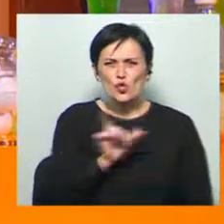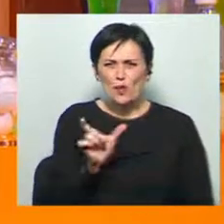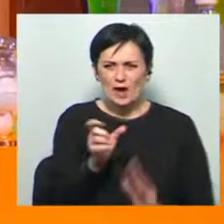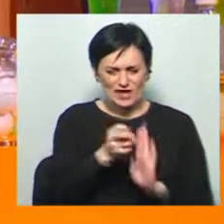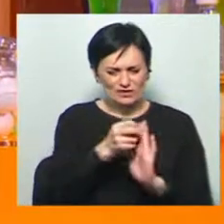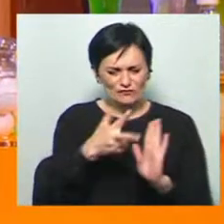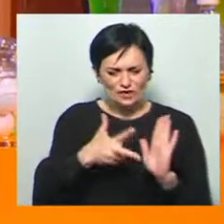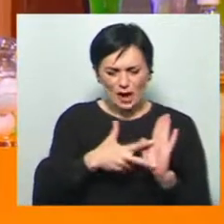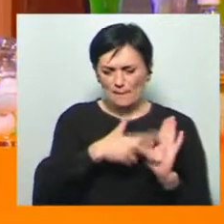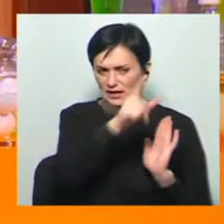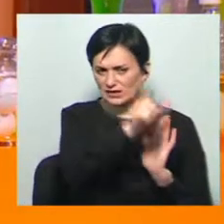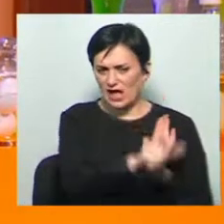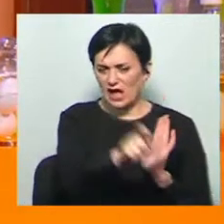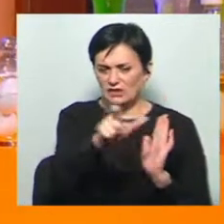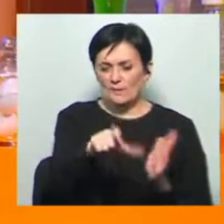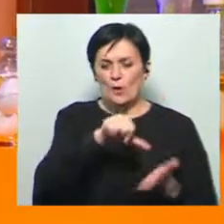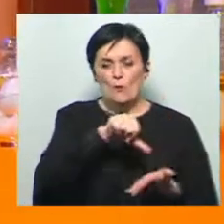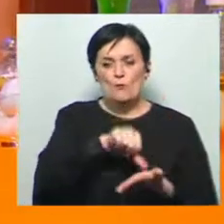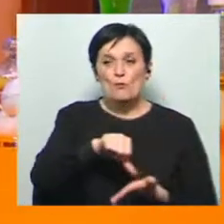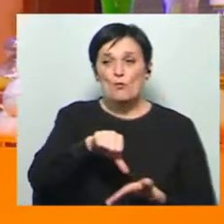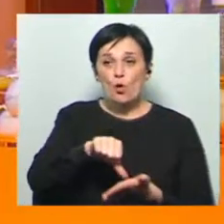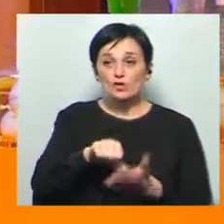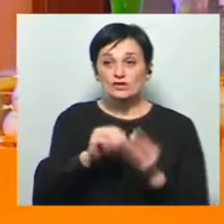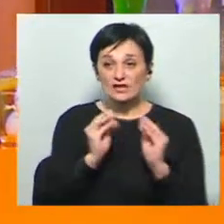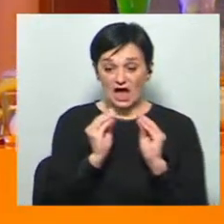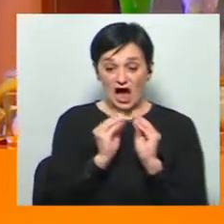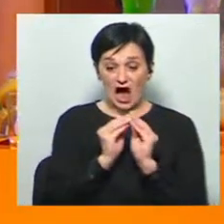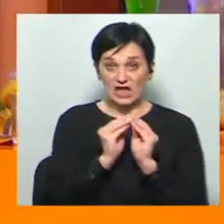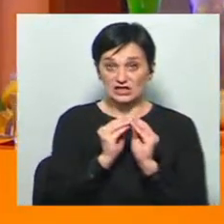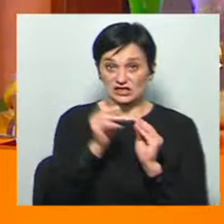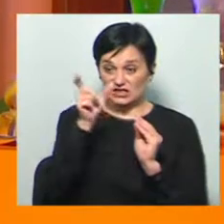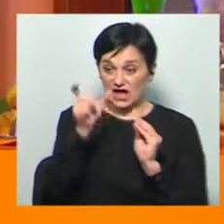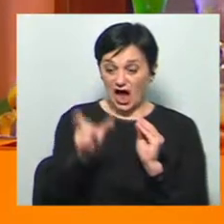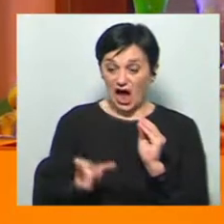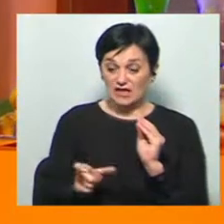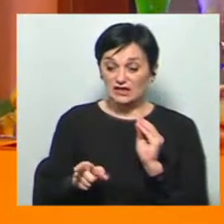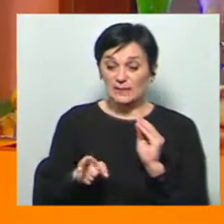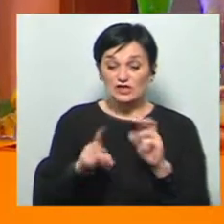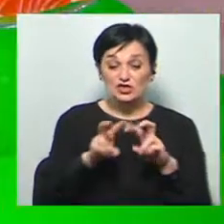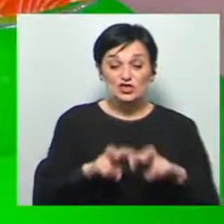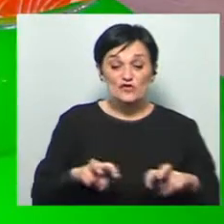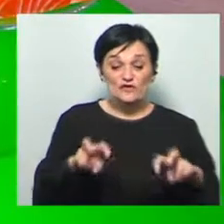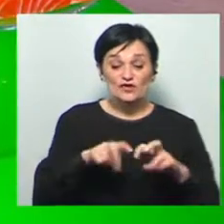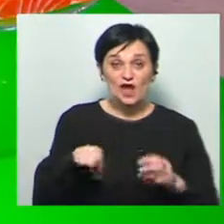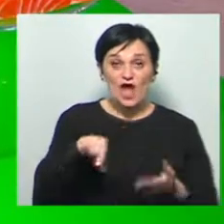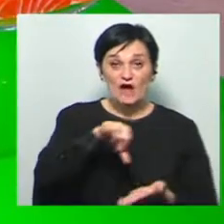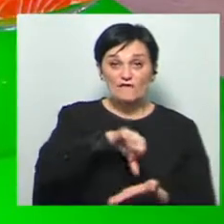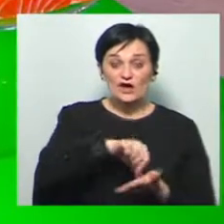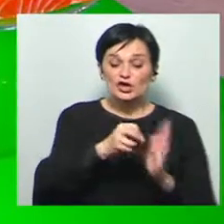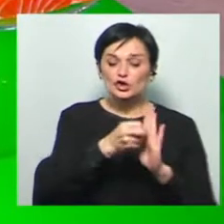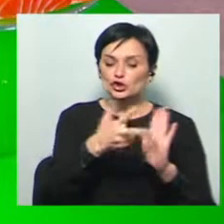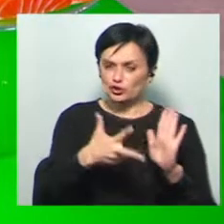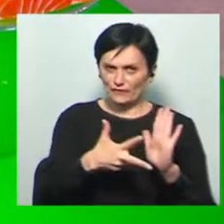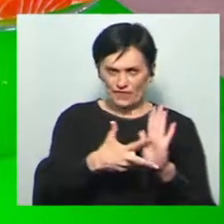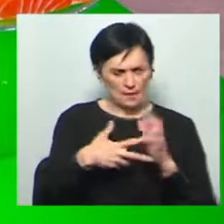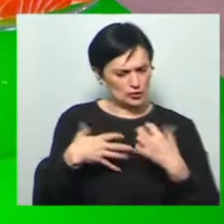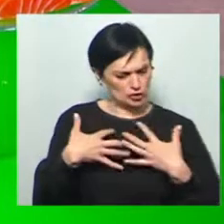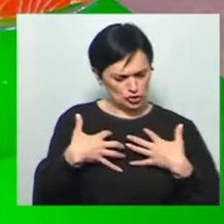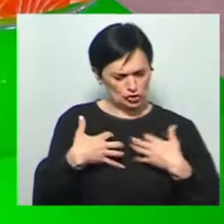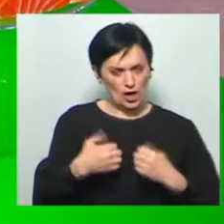18 ადამიანმა მიიღო მონაწილეობა. 10 ადამიანი კვლევაში მონაწილე, 18-ივე იყო